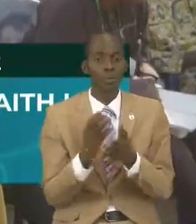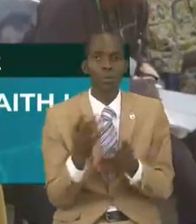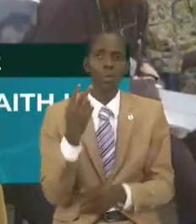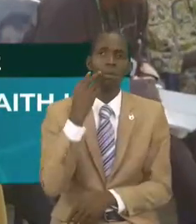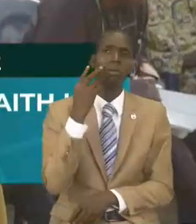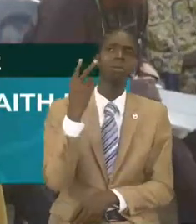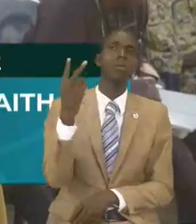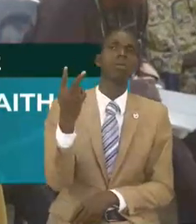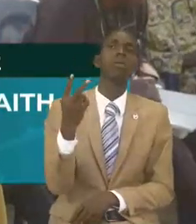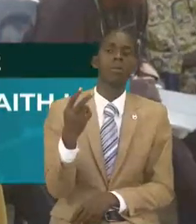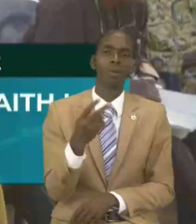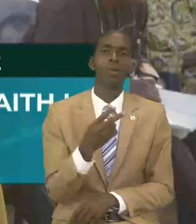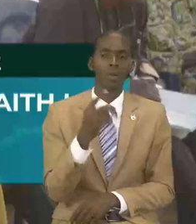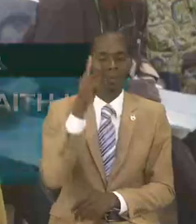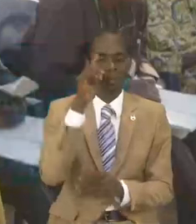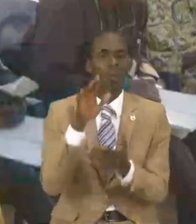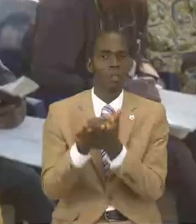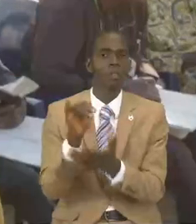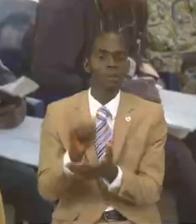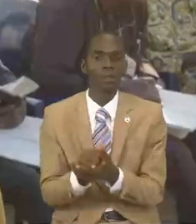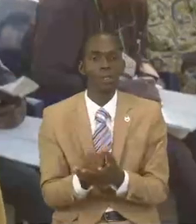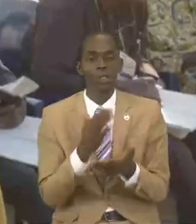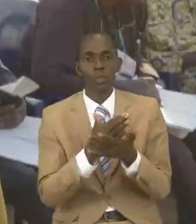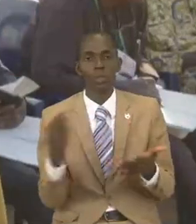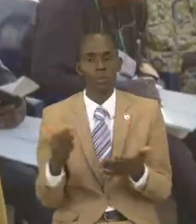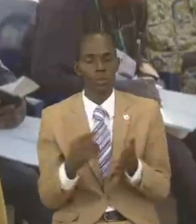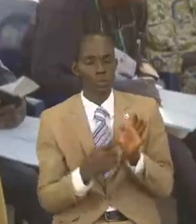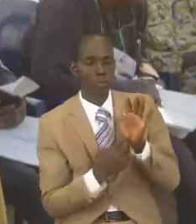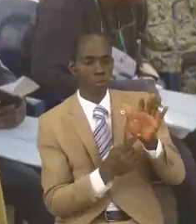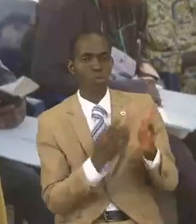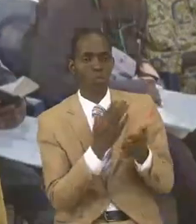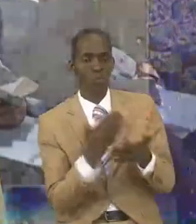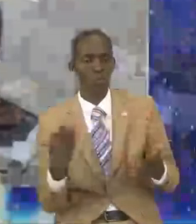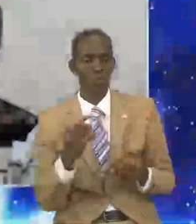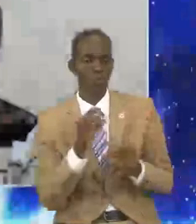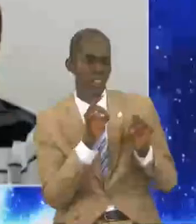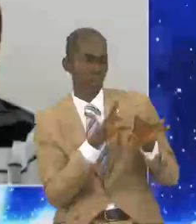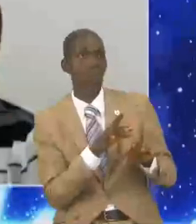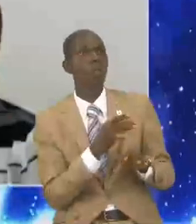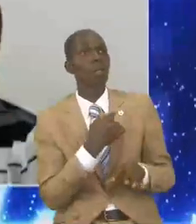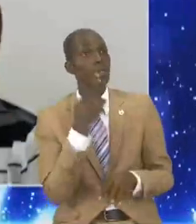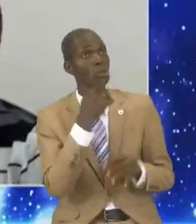Quelqu'un fait quelque chose, il voit ça, il marche par cela. Quelqu'un leur montre la haine, il voit